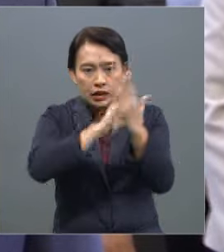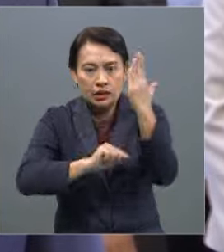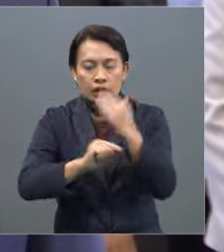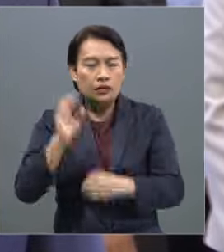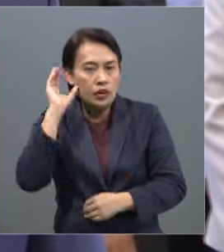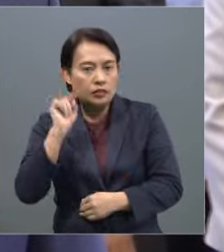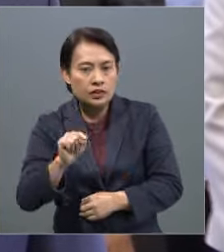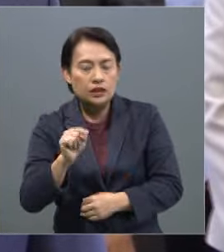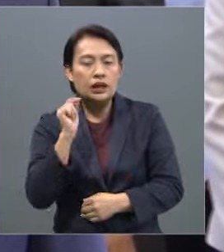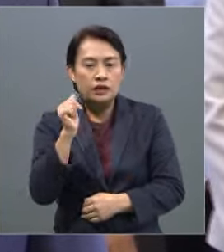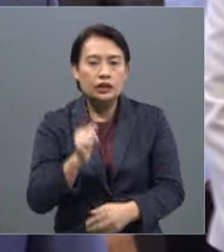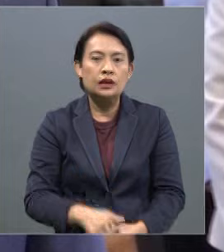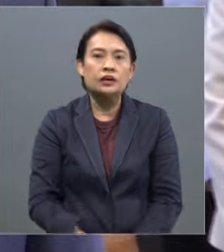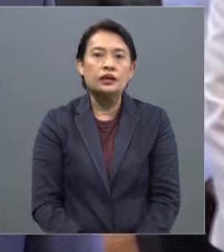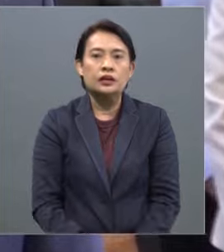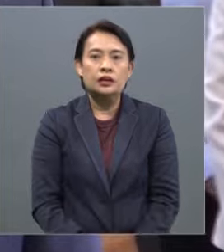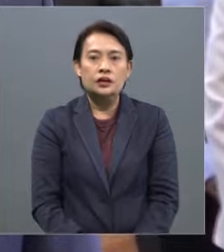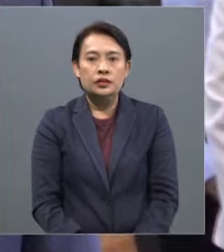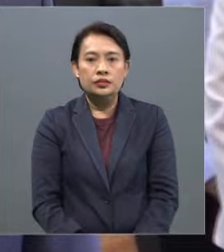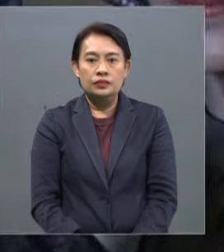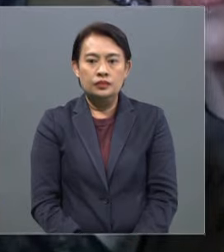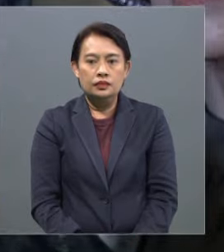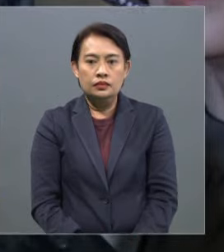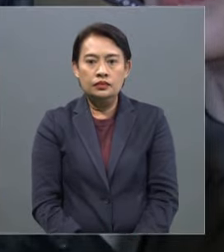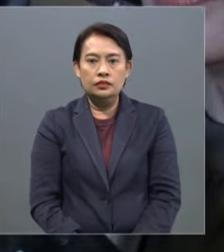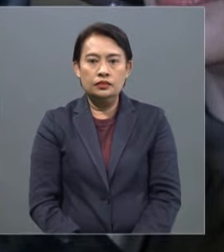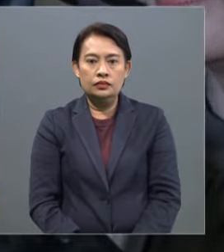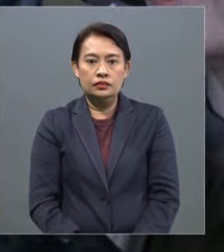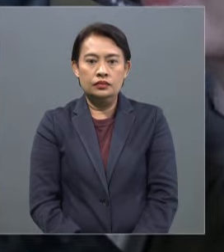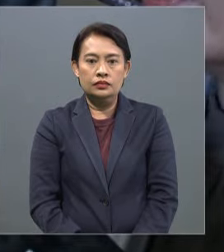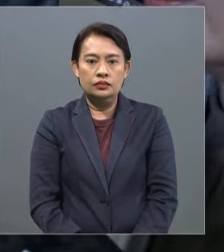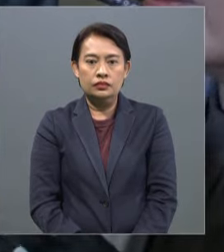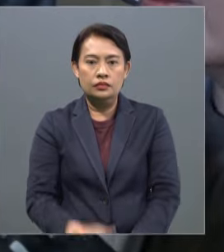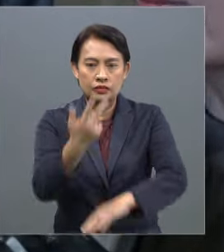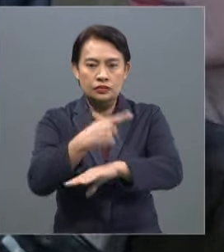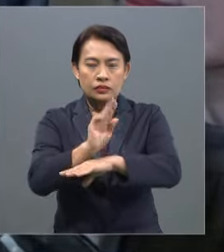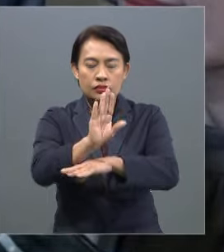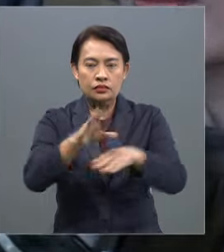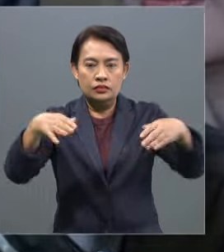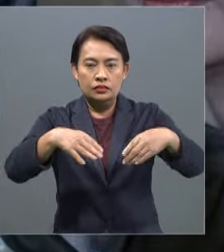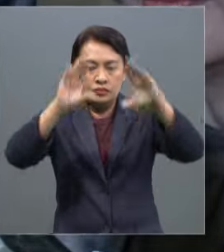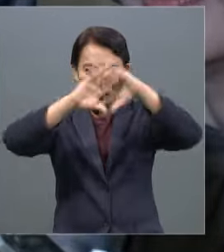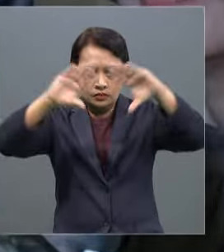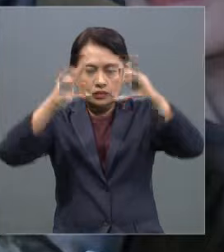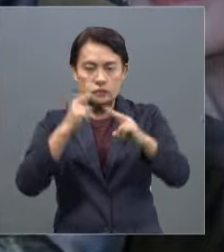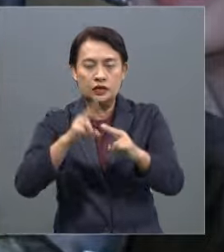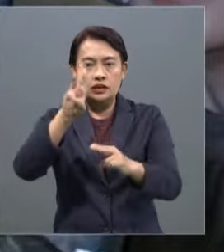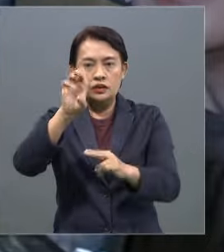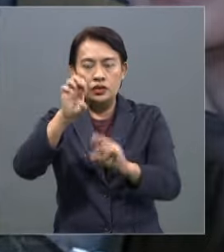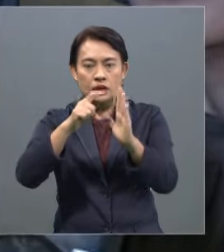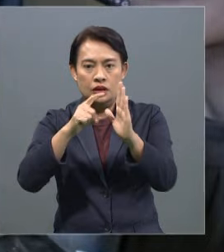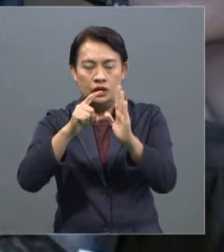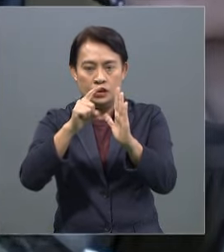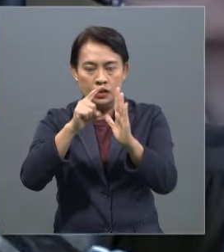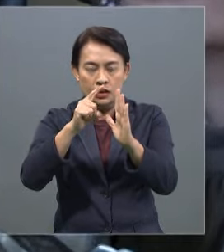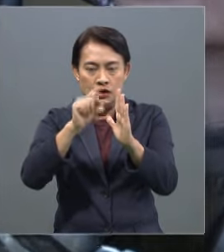นไม่หมายดีครับขณะที่ความเห็นของประธานวิปรัฐบาลนะครับนายวิสุทธิชัยนรุณ